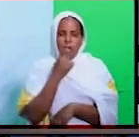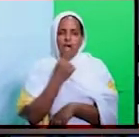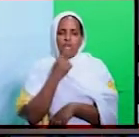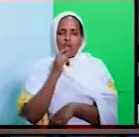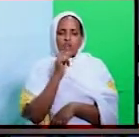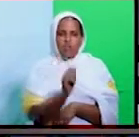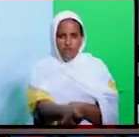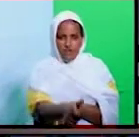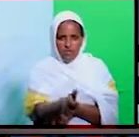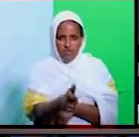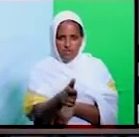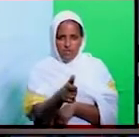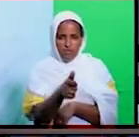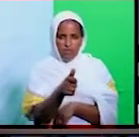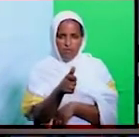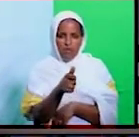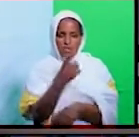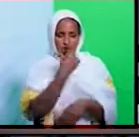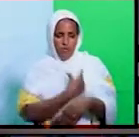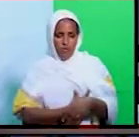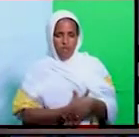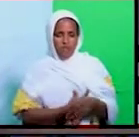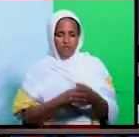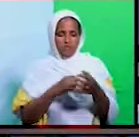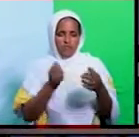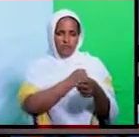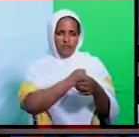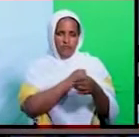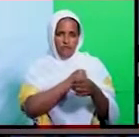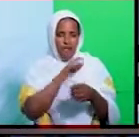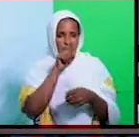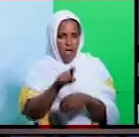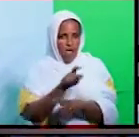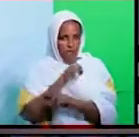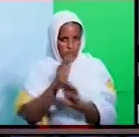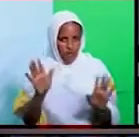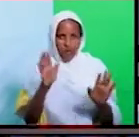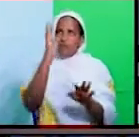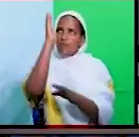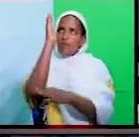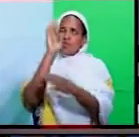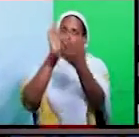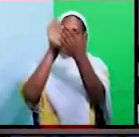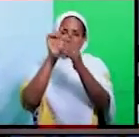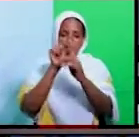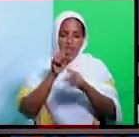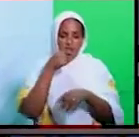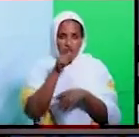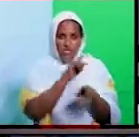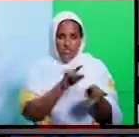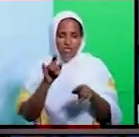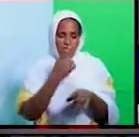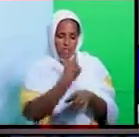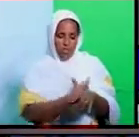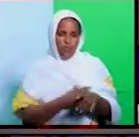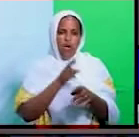የሚችሉት በወንጌል በኦሪት በብሉይ የተጻፈውን ያክል ነው፣ እግዚአብሔር ባወቀ ባጻፈ። ከዛ አልፎ ወደ እውነተኛው መገለጥ እነዛ